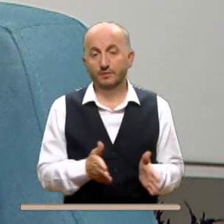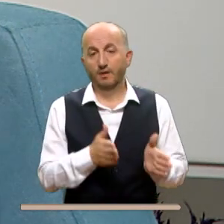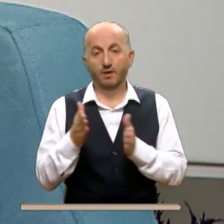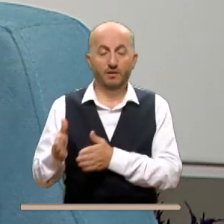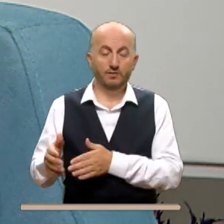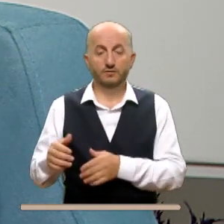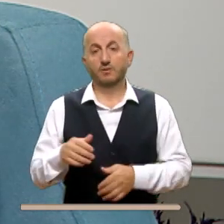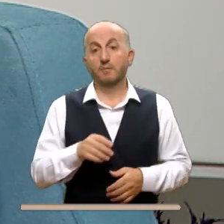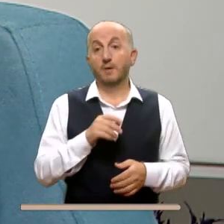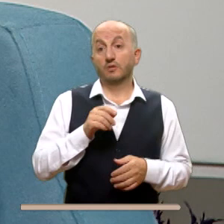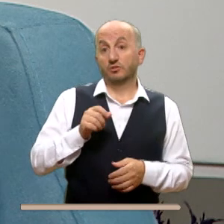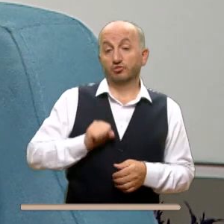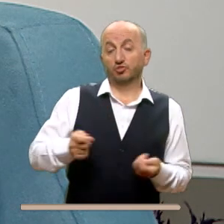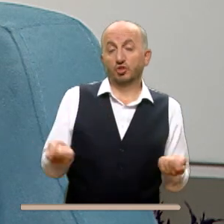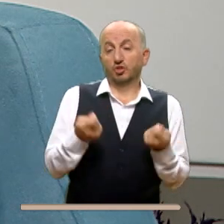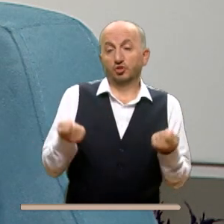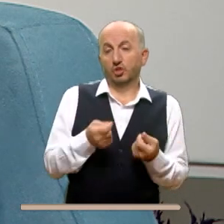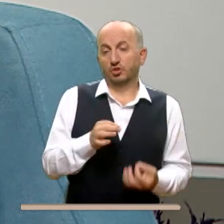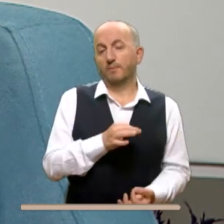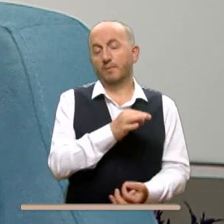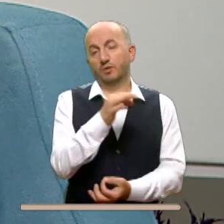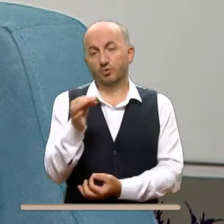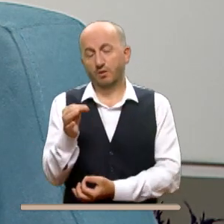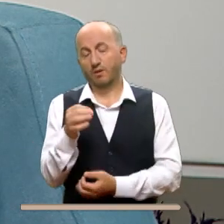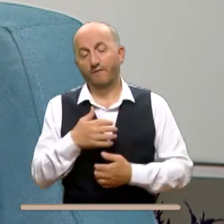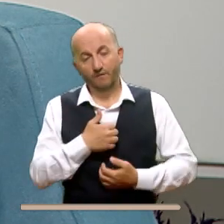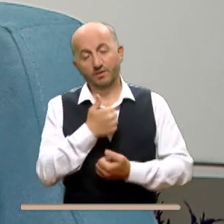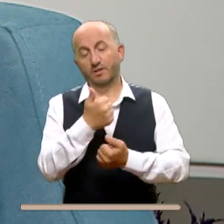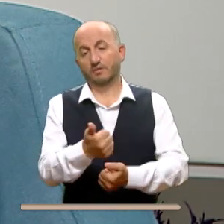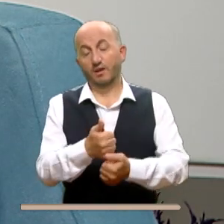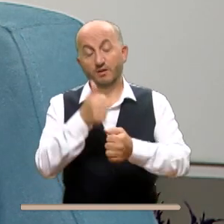ve idari personeline, fedakarane çabalarına her zaman